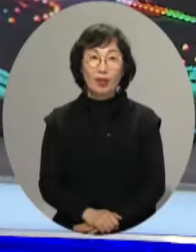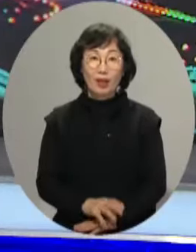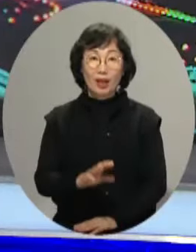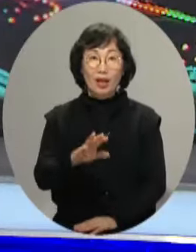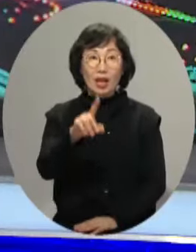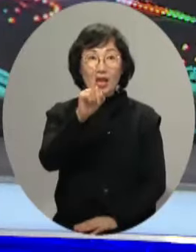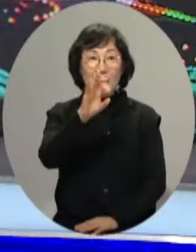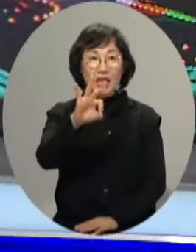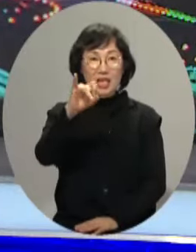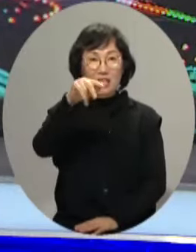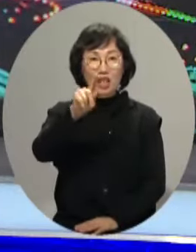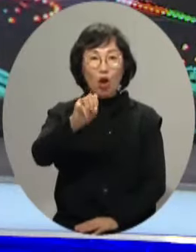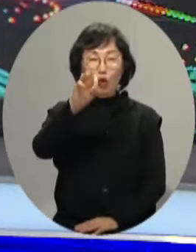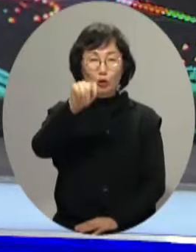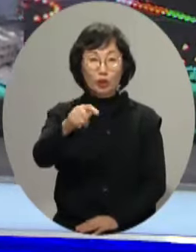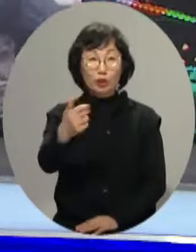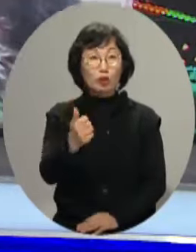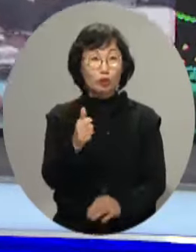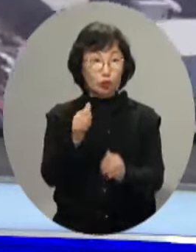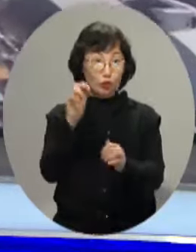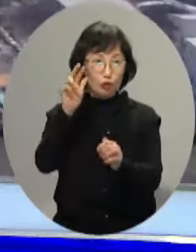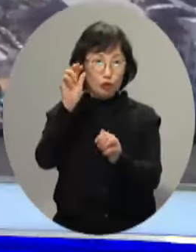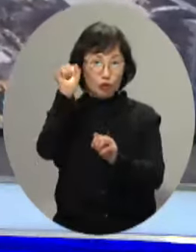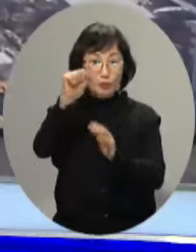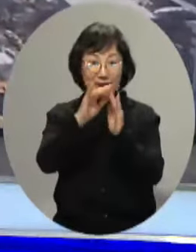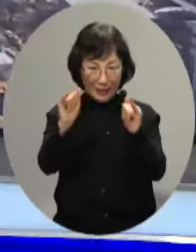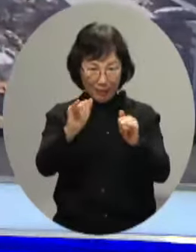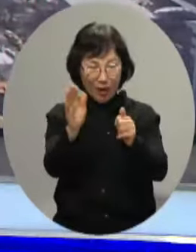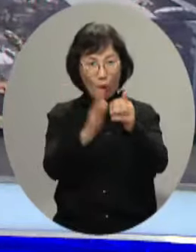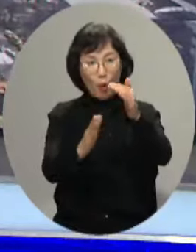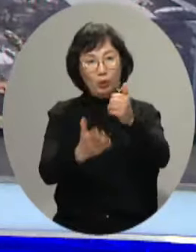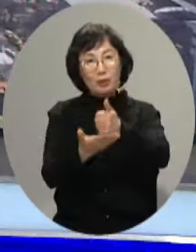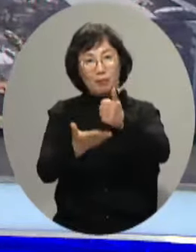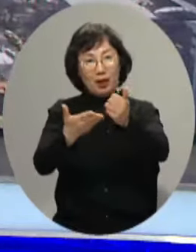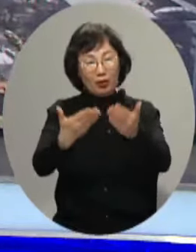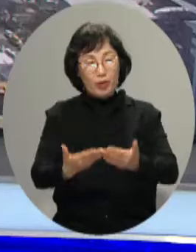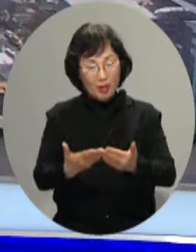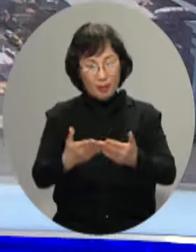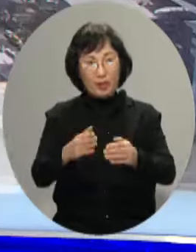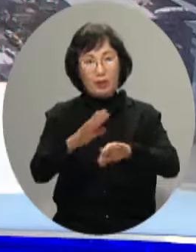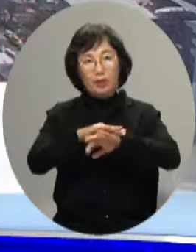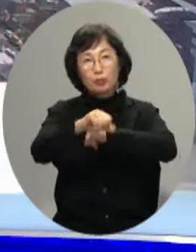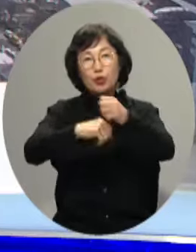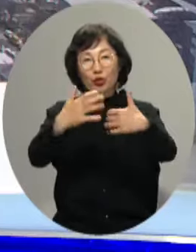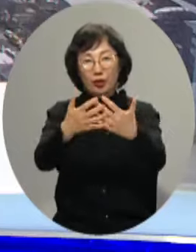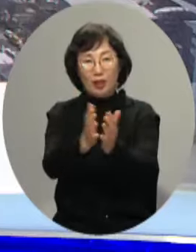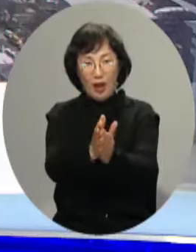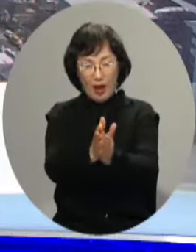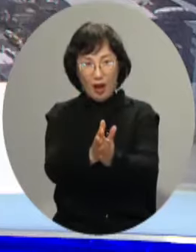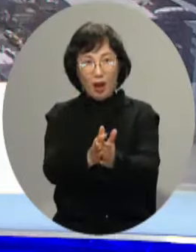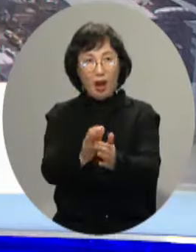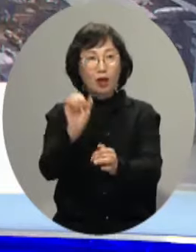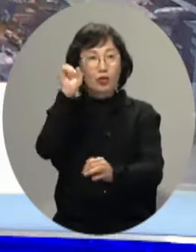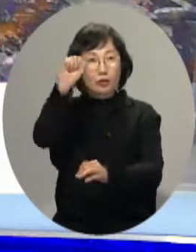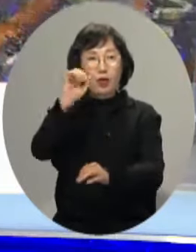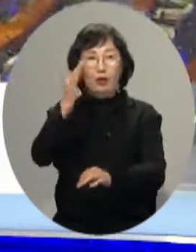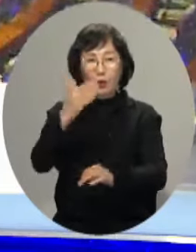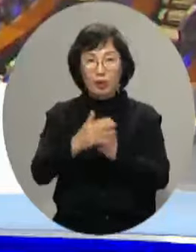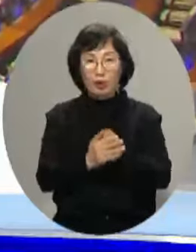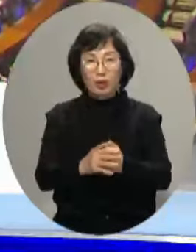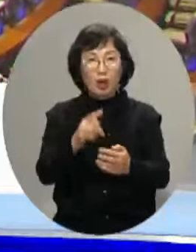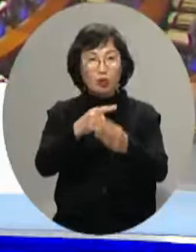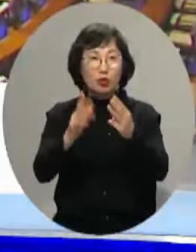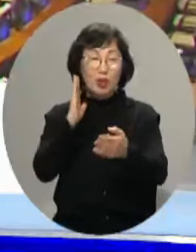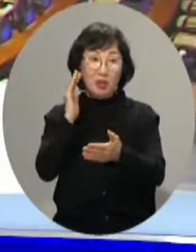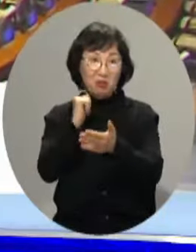이성윤 예비 후보가 결국 공천장을 거머쥐며 전주울 선거에 민주당 후보로 나서게 됐습니다. 검찰 내에서 윤석열